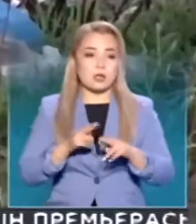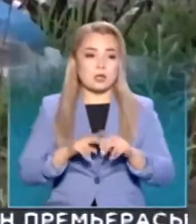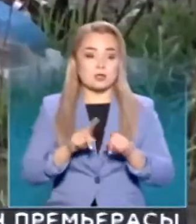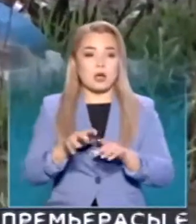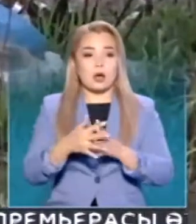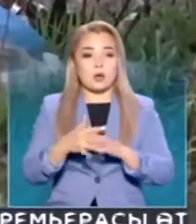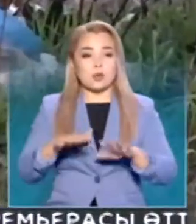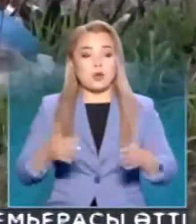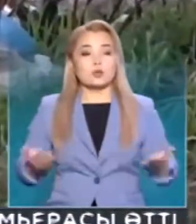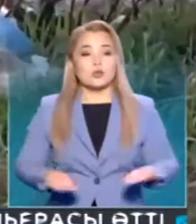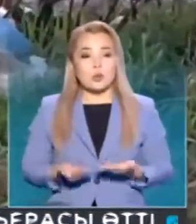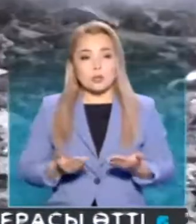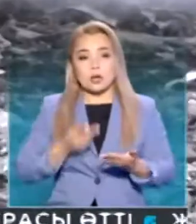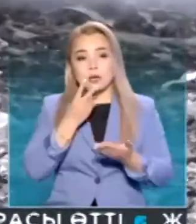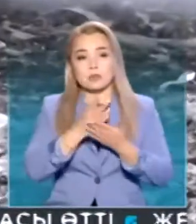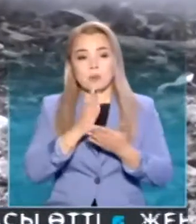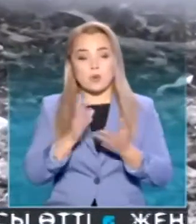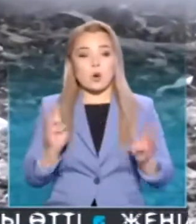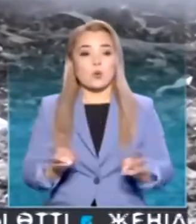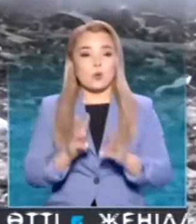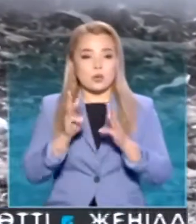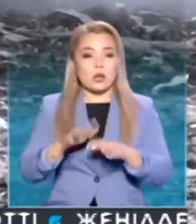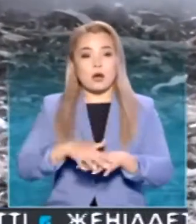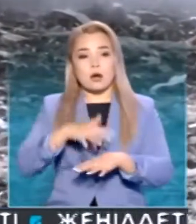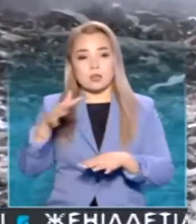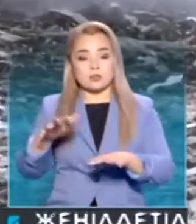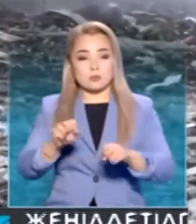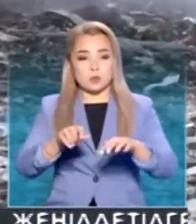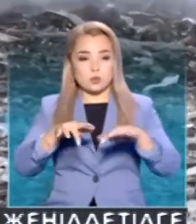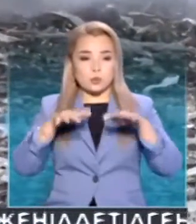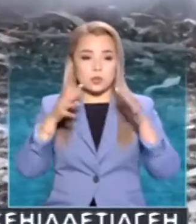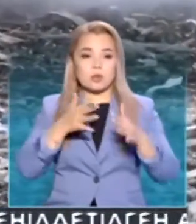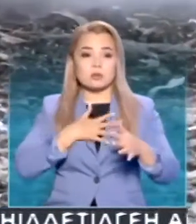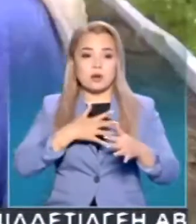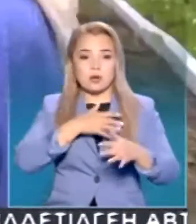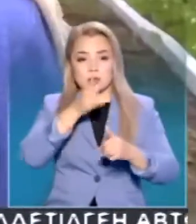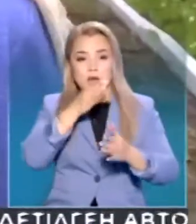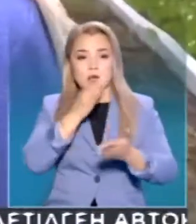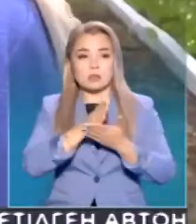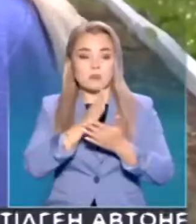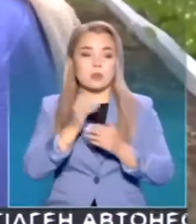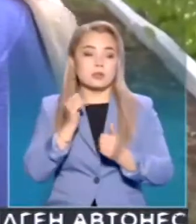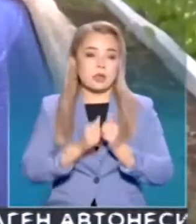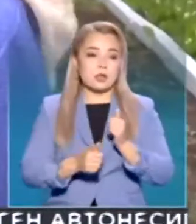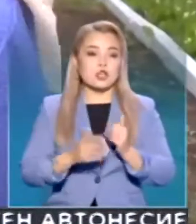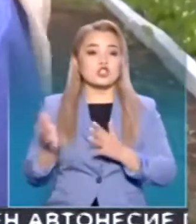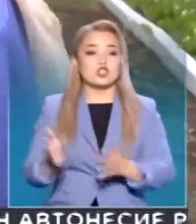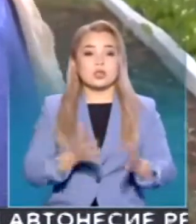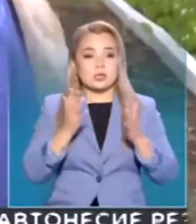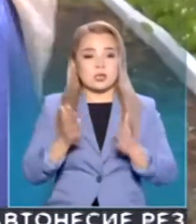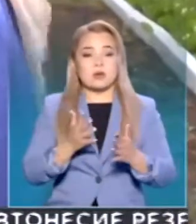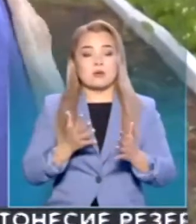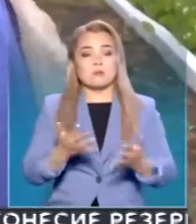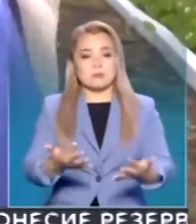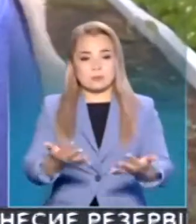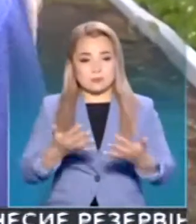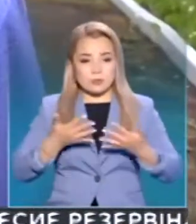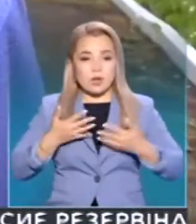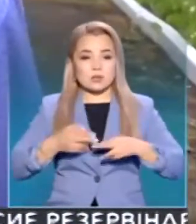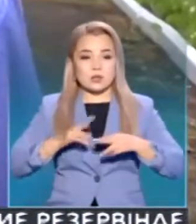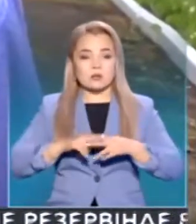Ал желді күндері көпшілік өртенген қоқыстың түтініне тұншығады. Жел болсақ біздің ауыл сасып кетеді,